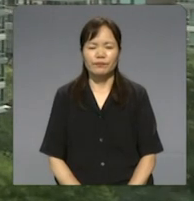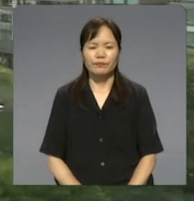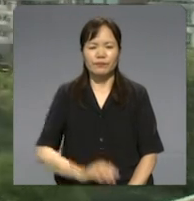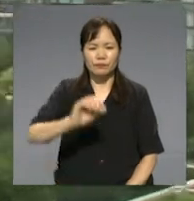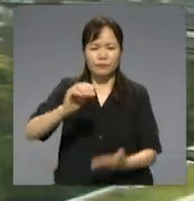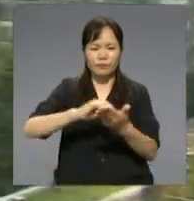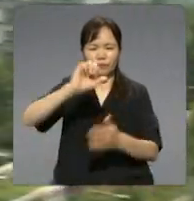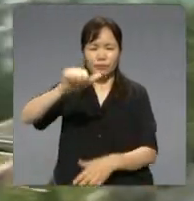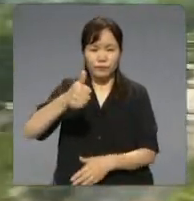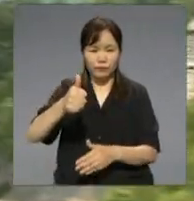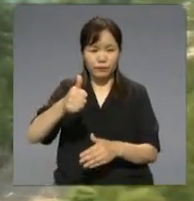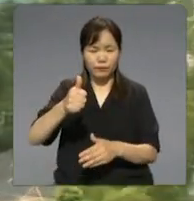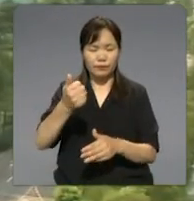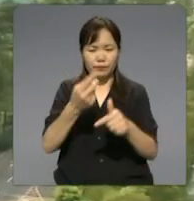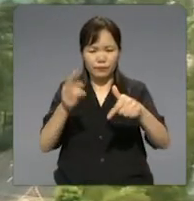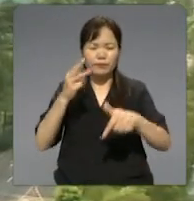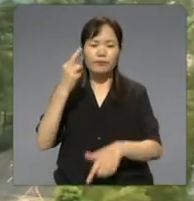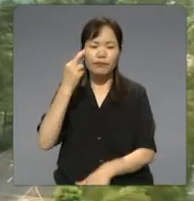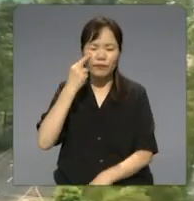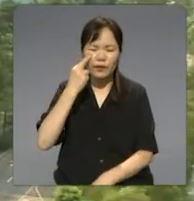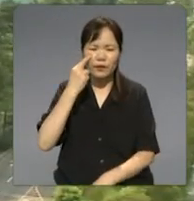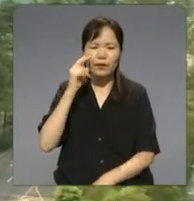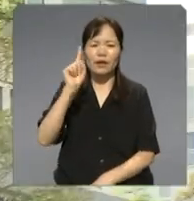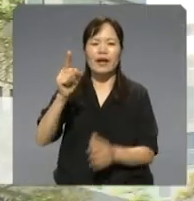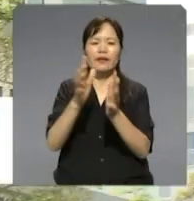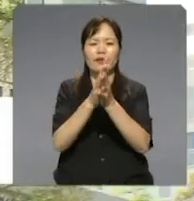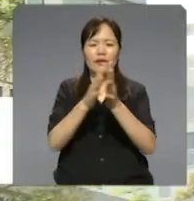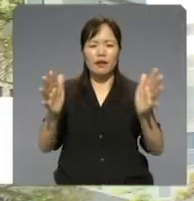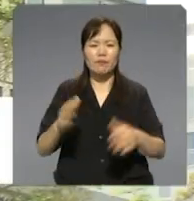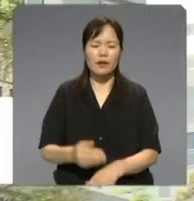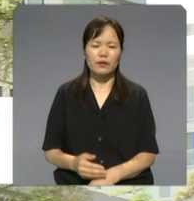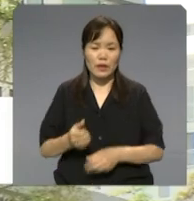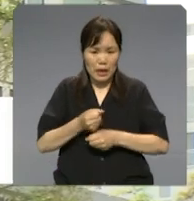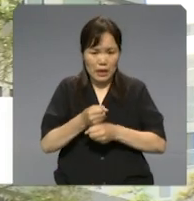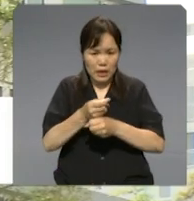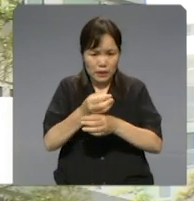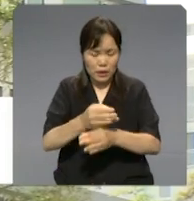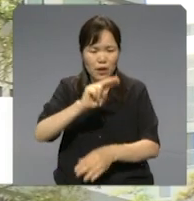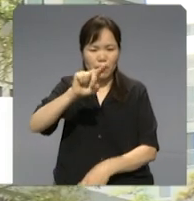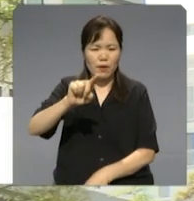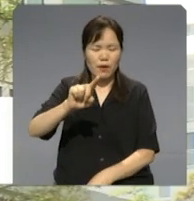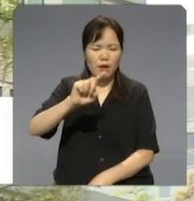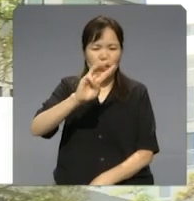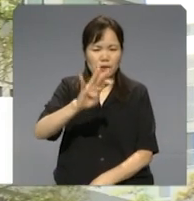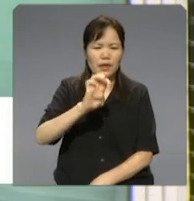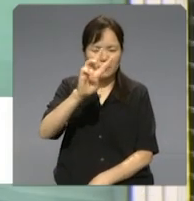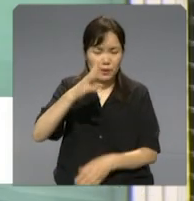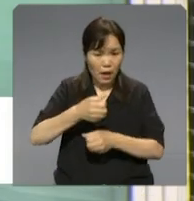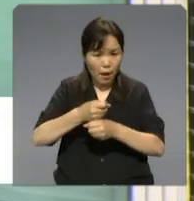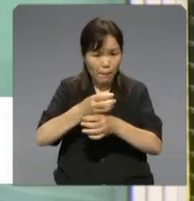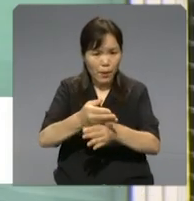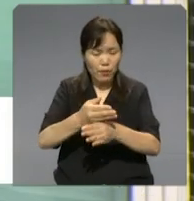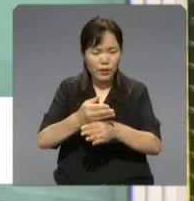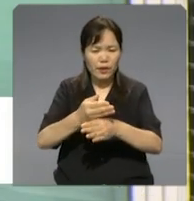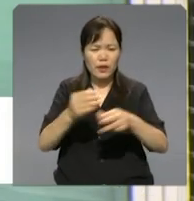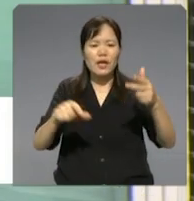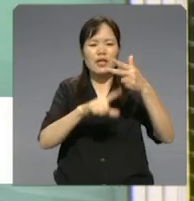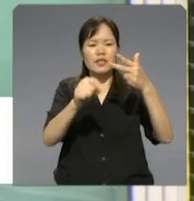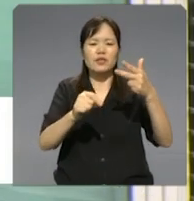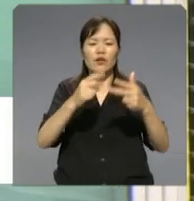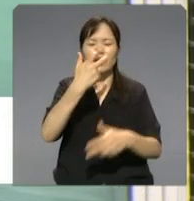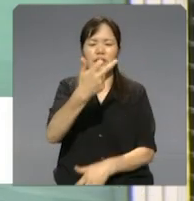500여 세대 규모의 인천 송도 국제도시 한 아파트. 전용 면적 147제곱미터가 이번 달 17억 5천만